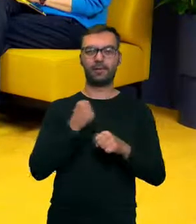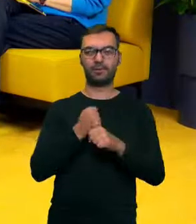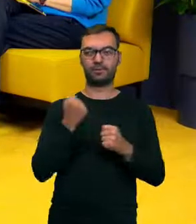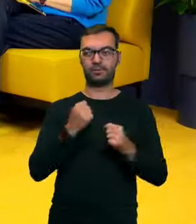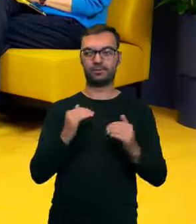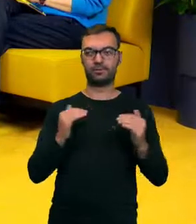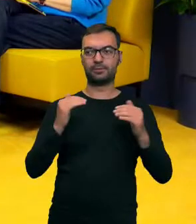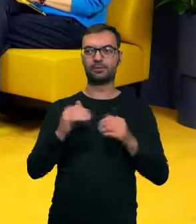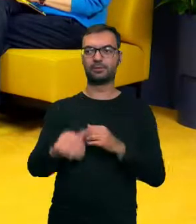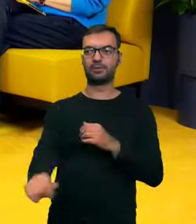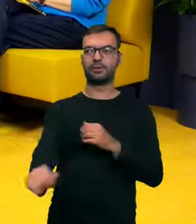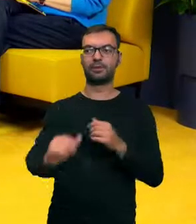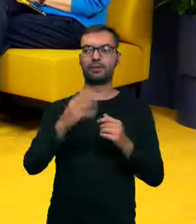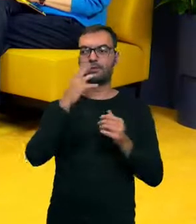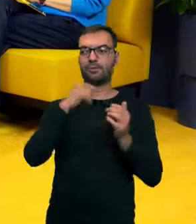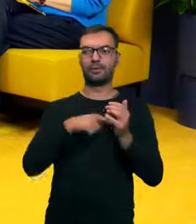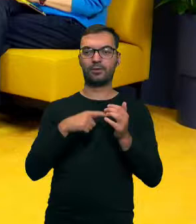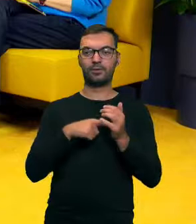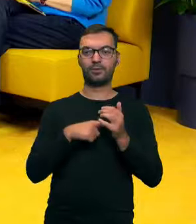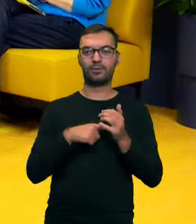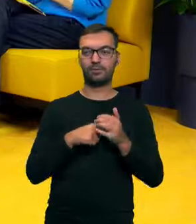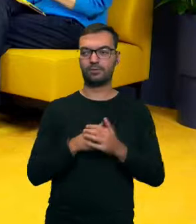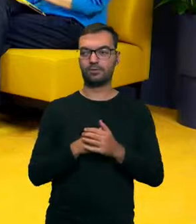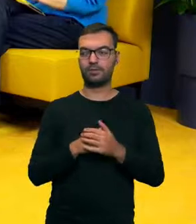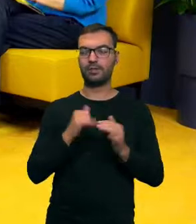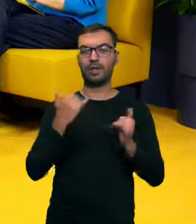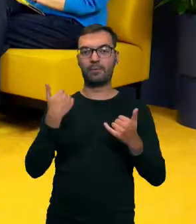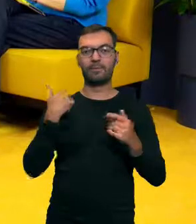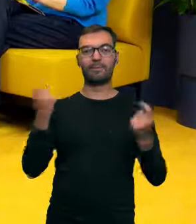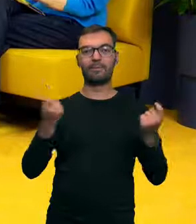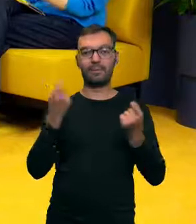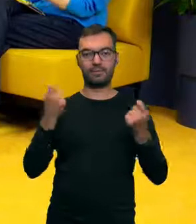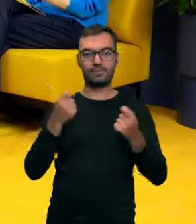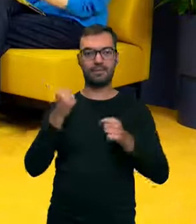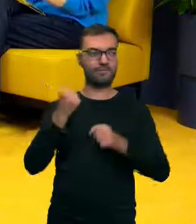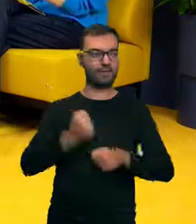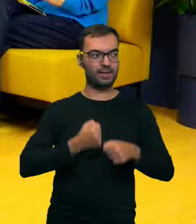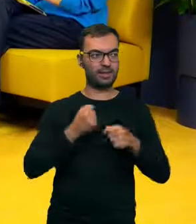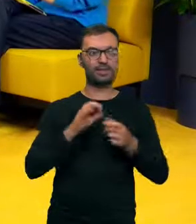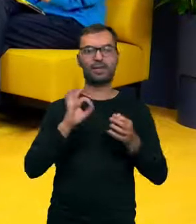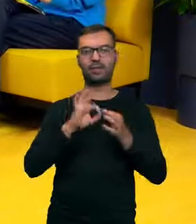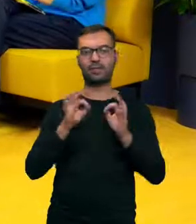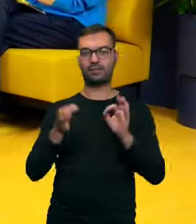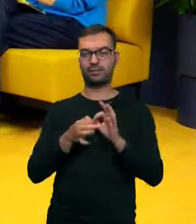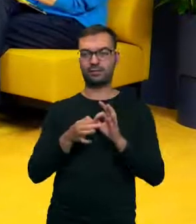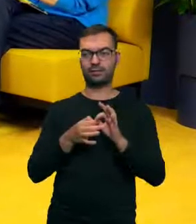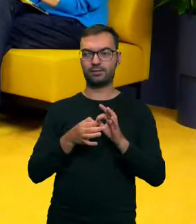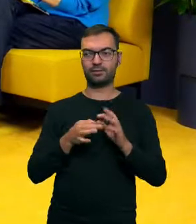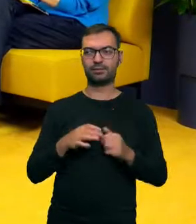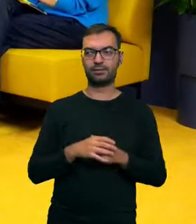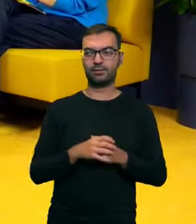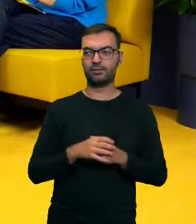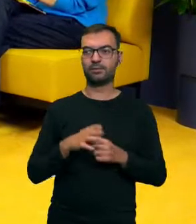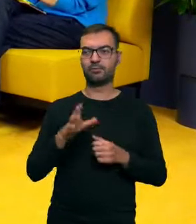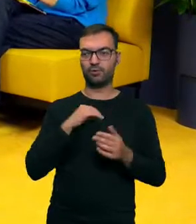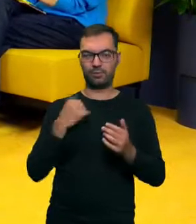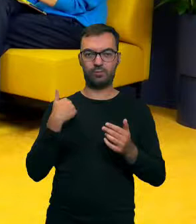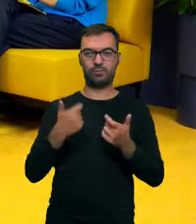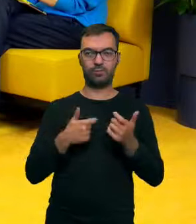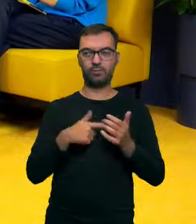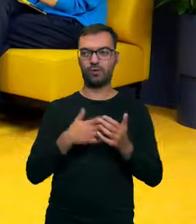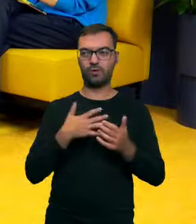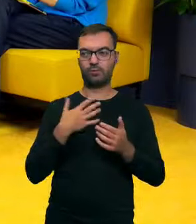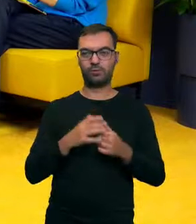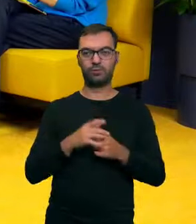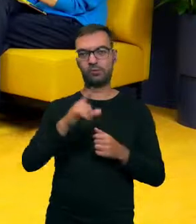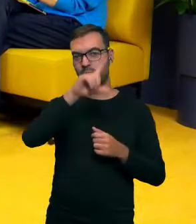bardzo, bardzo mocny, który też wydaje mi się, że będąc na festiwalu i w Wenecji, i później w Gdyni, że to się dało też